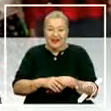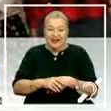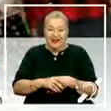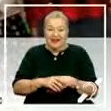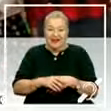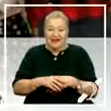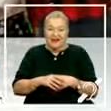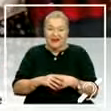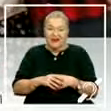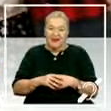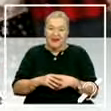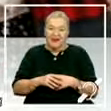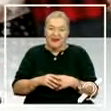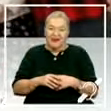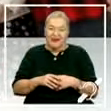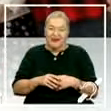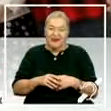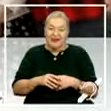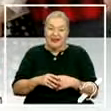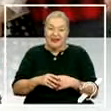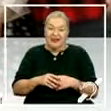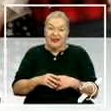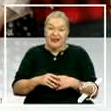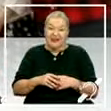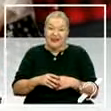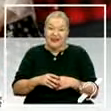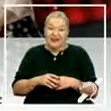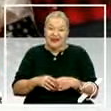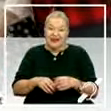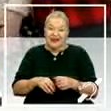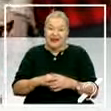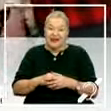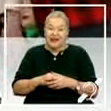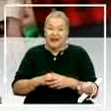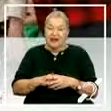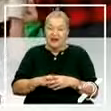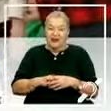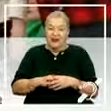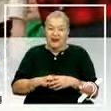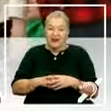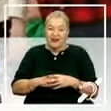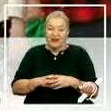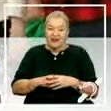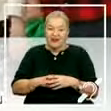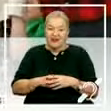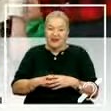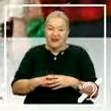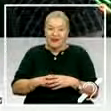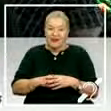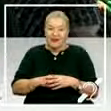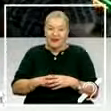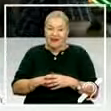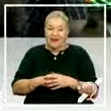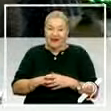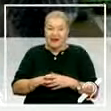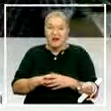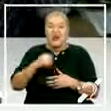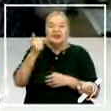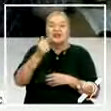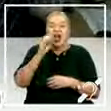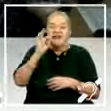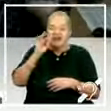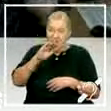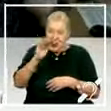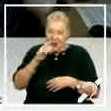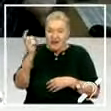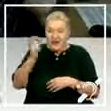Așa entuziasmat! L-ați simțit? Și mai mult! Voi v-ați bucurat? Ce vrei să ai cu Ana? Ana are mere! Cei 60 de copii